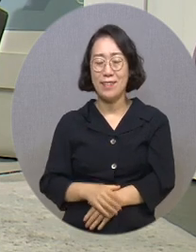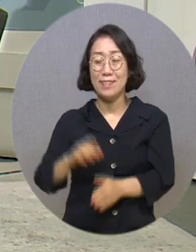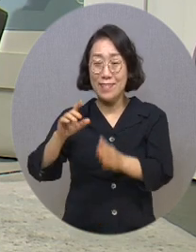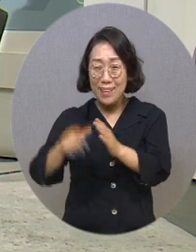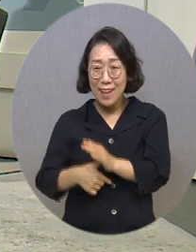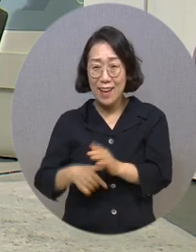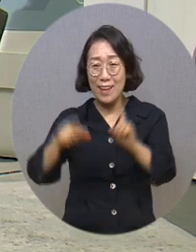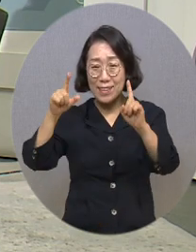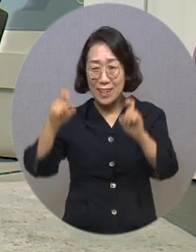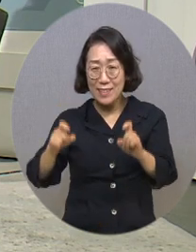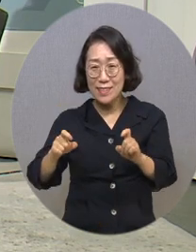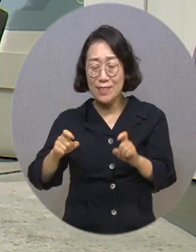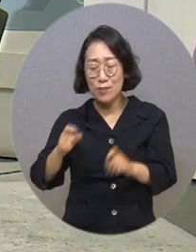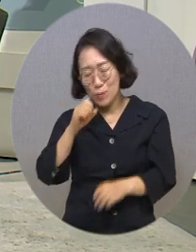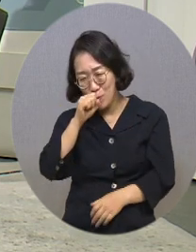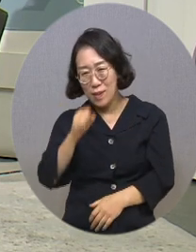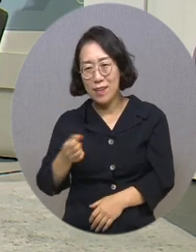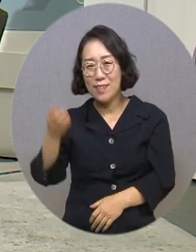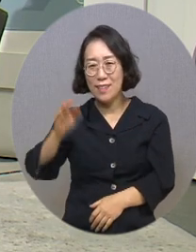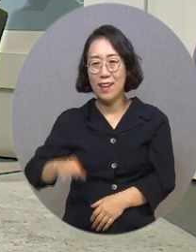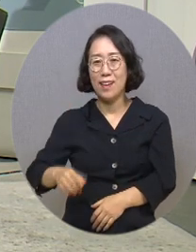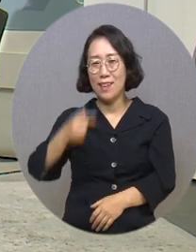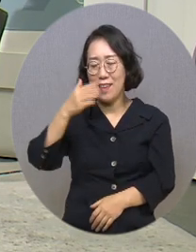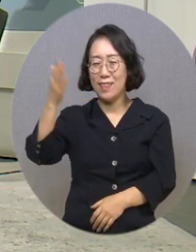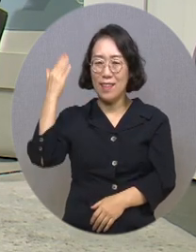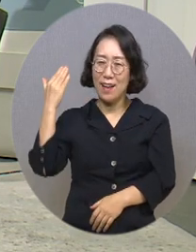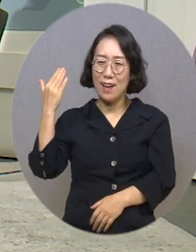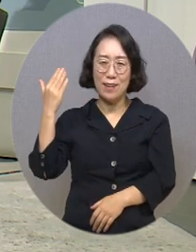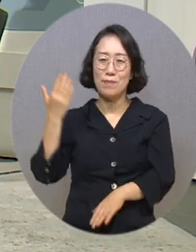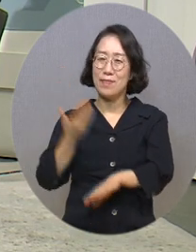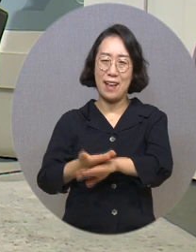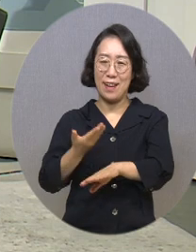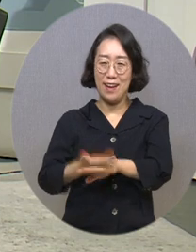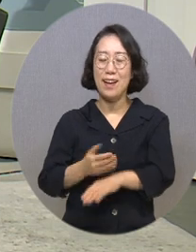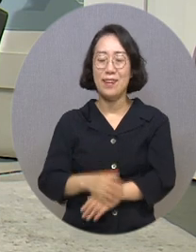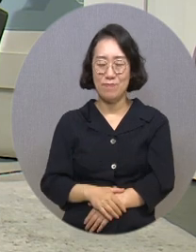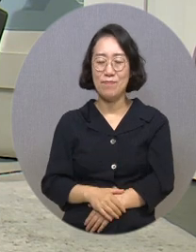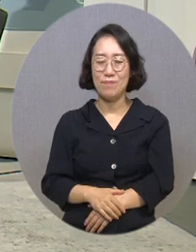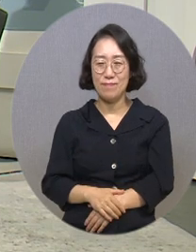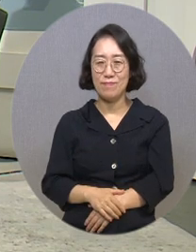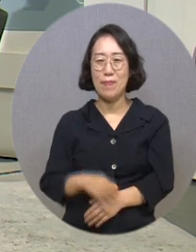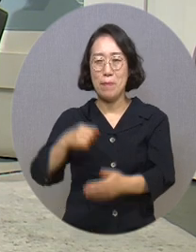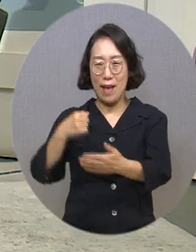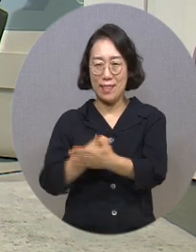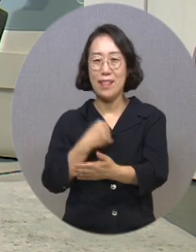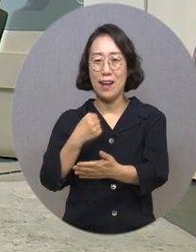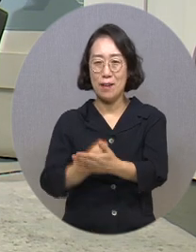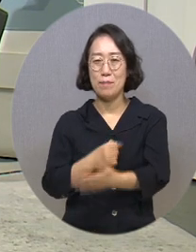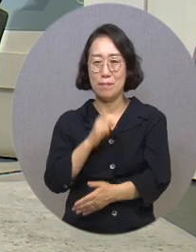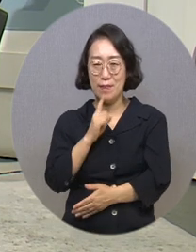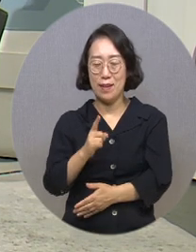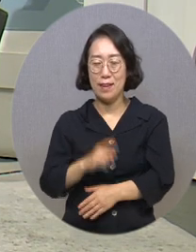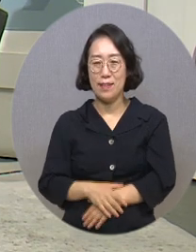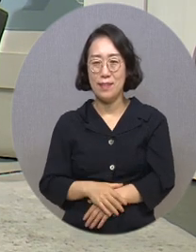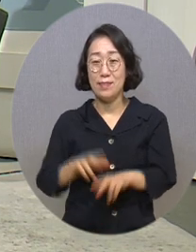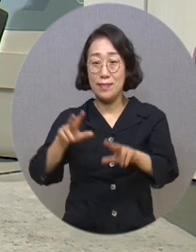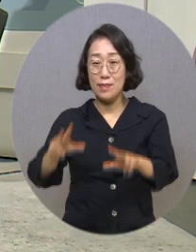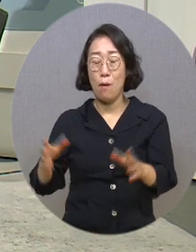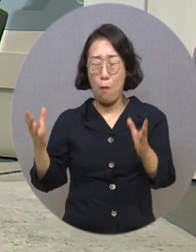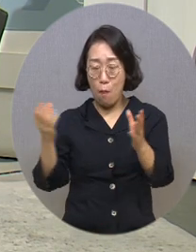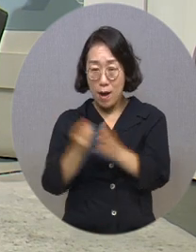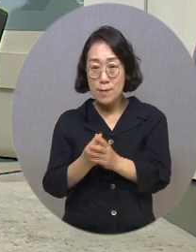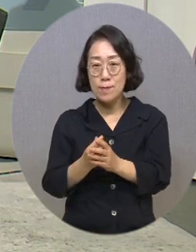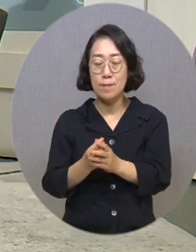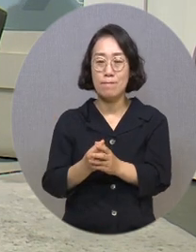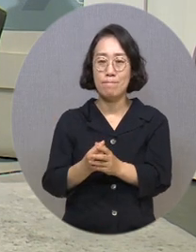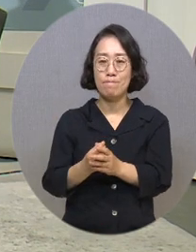안타까운 생각이 들죠. 그러나 시대적으로 그때는 찍을 수가 없는 시대. 안타까웠다. 예예. 예. 그 말씀을 하려고 그러는. 지금 완전히 원 없이 하고